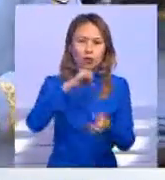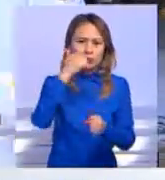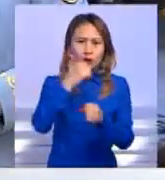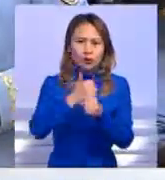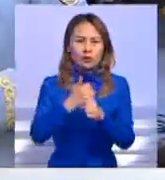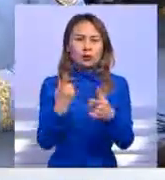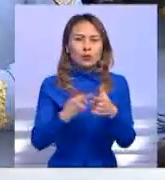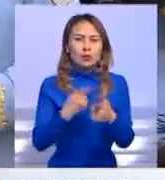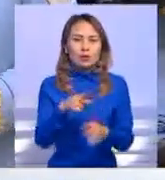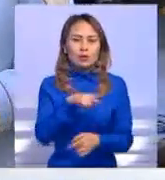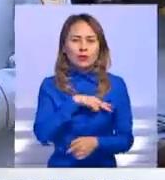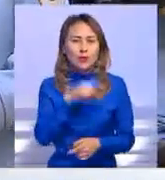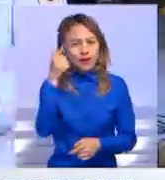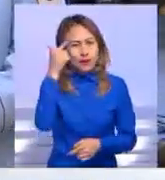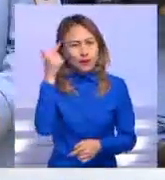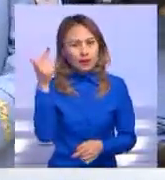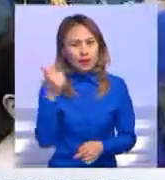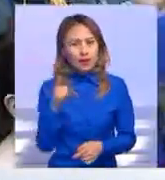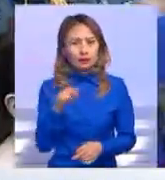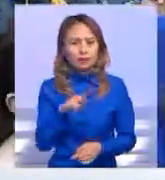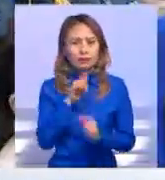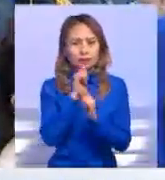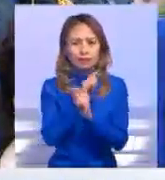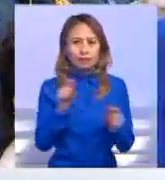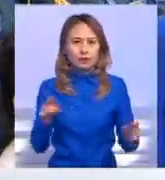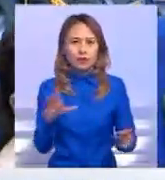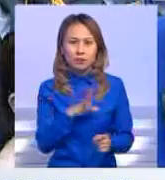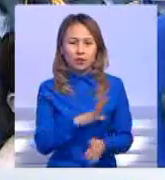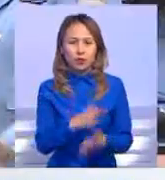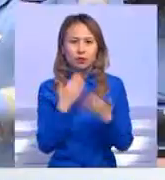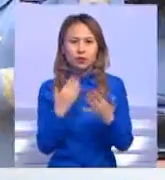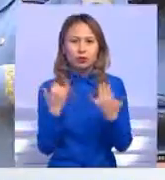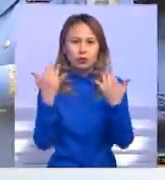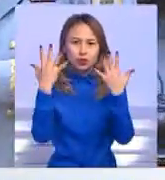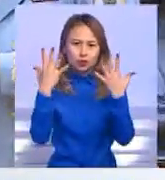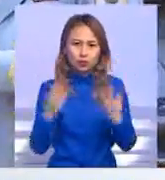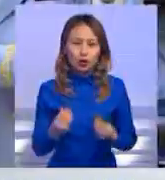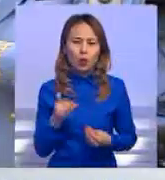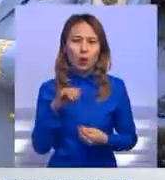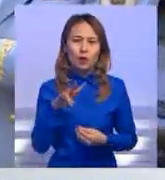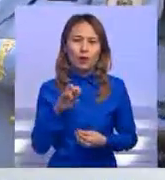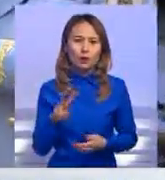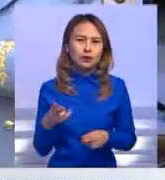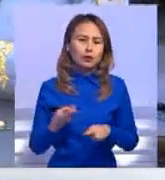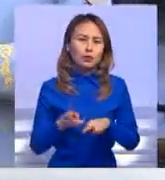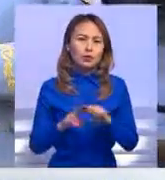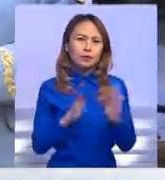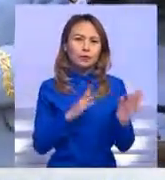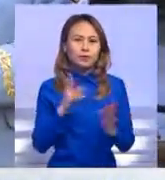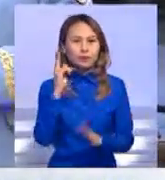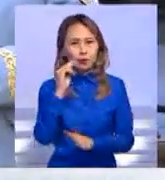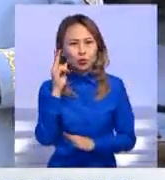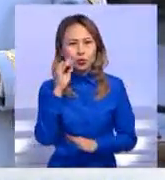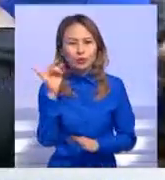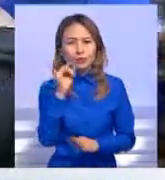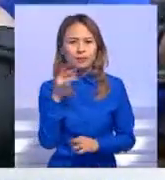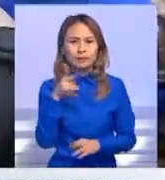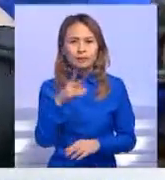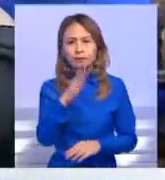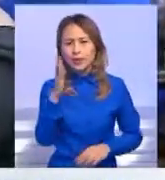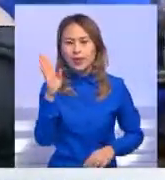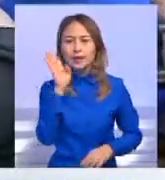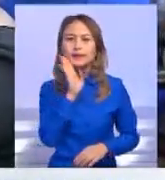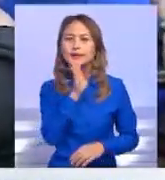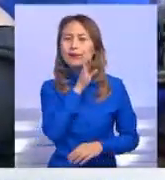қолбасшысы атынан құрмет грамотасы мен төсбелгісімен марапатталды. Айта кетейік, бүгінде ұлттық ұлан ветеран қатарында ер азаматтармен қатар 2000-нан